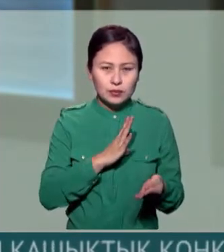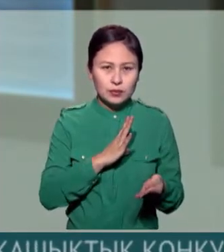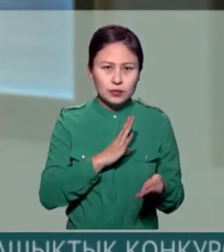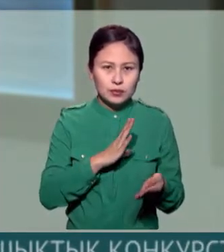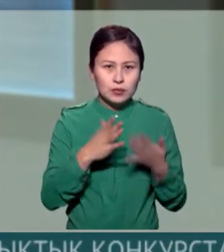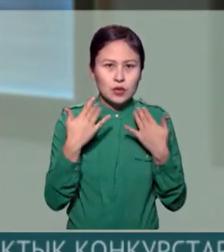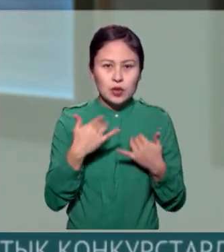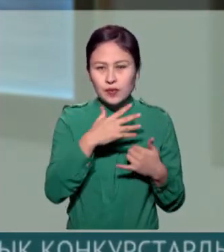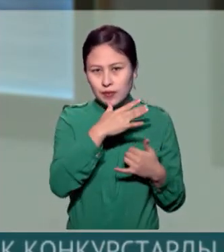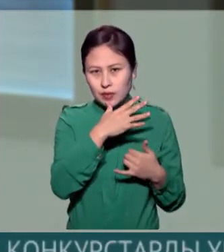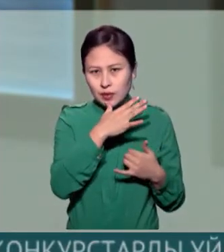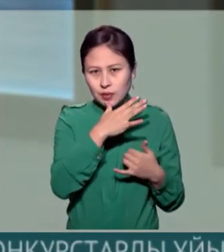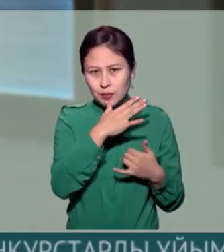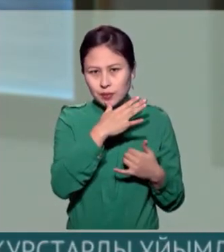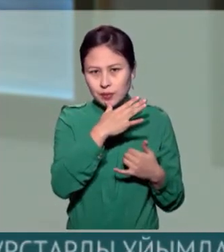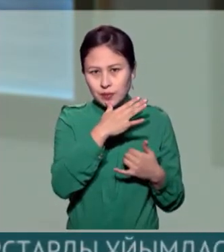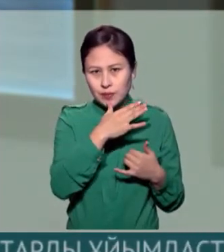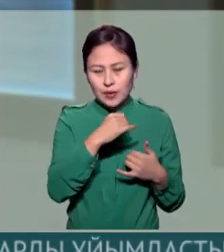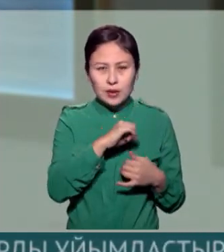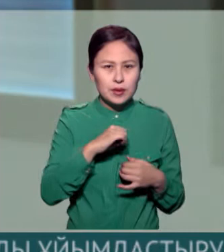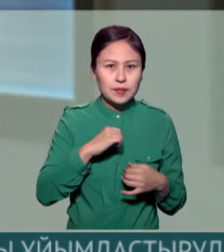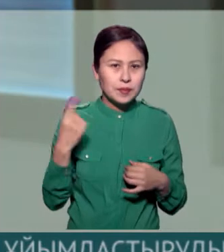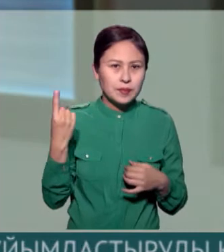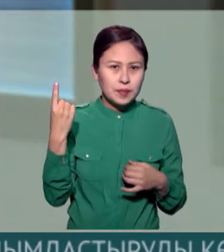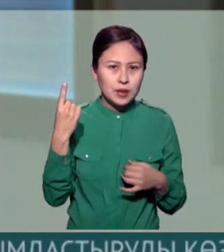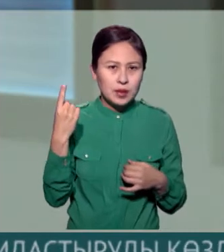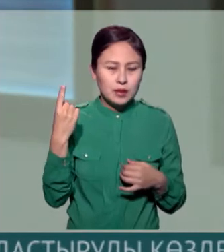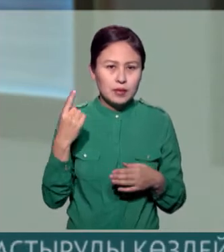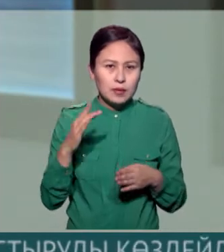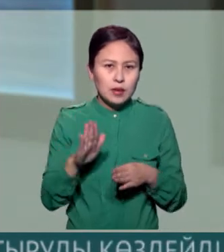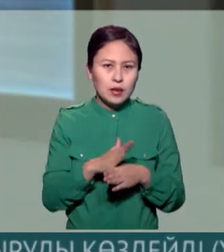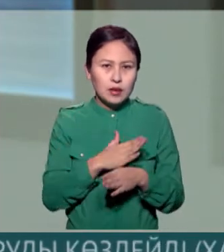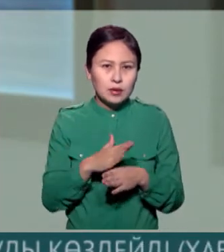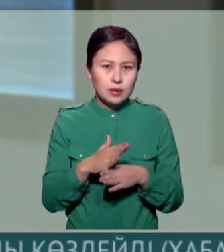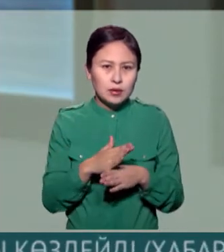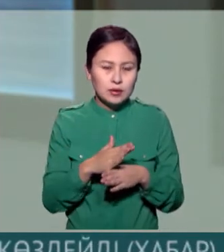Қазіргі кезде бізге ең бірінші жеке шаруа